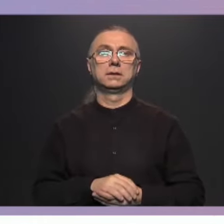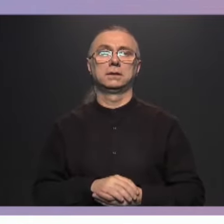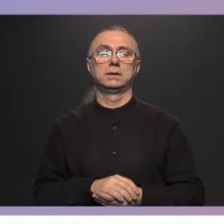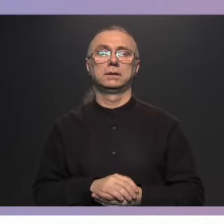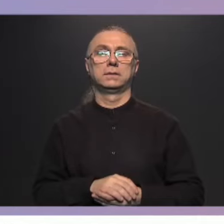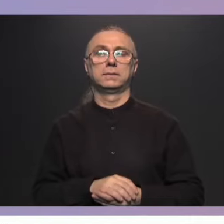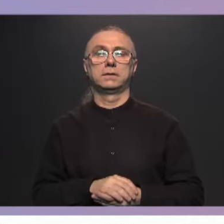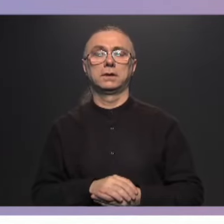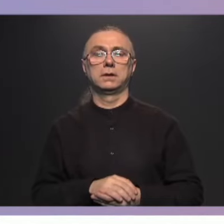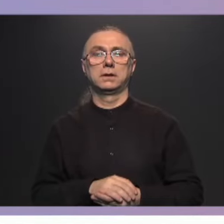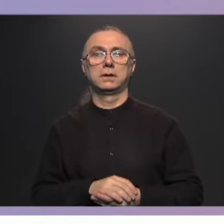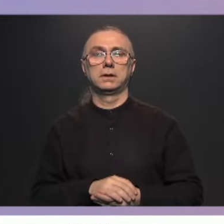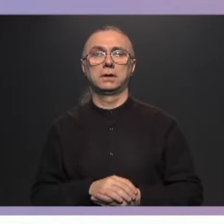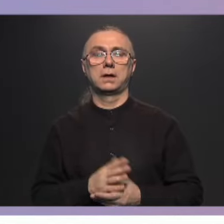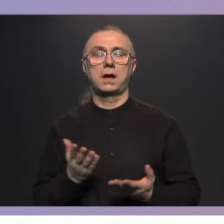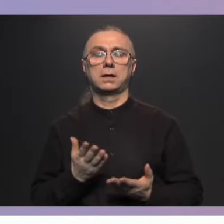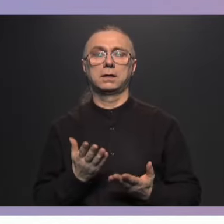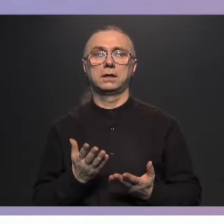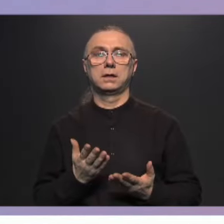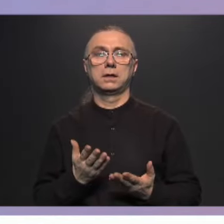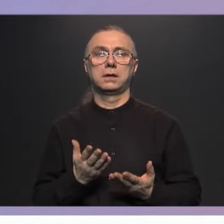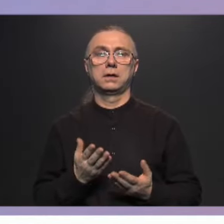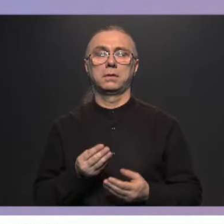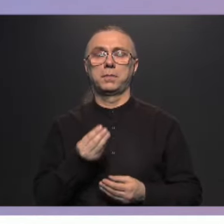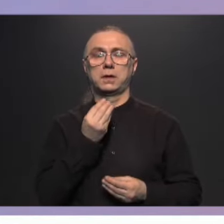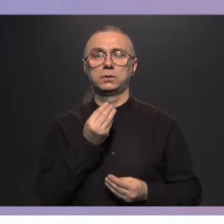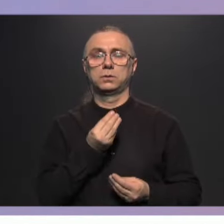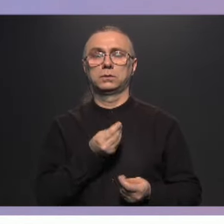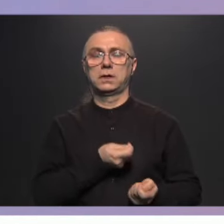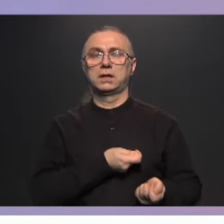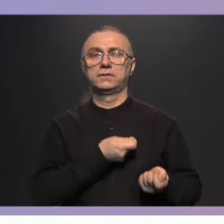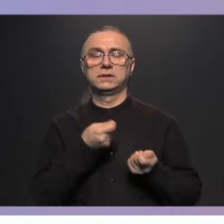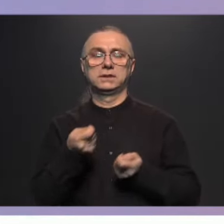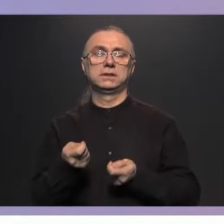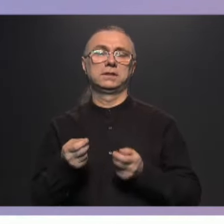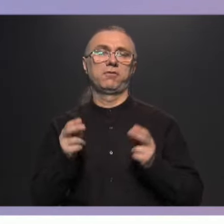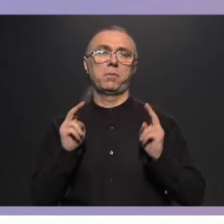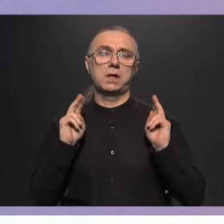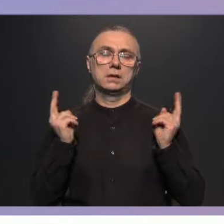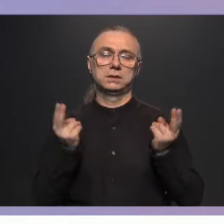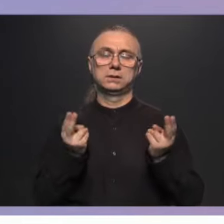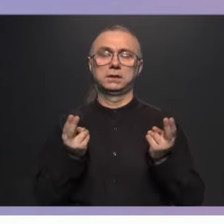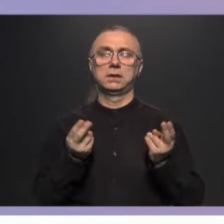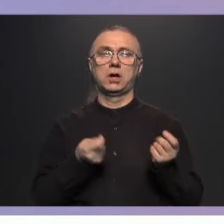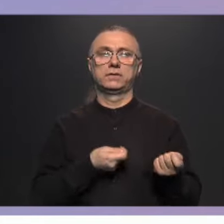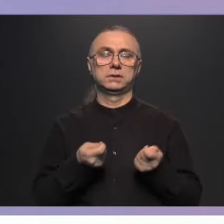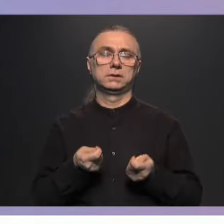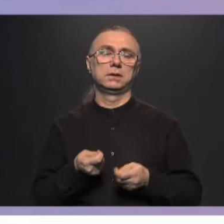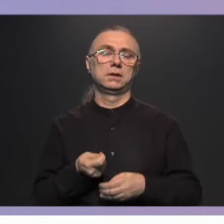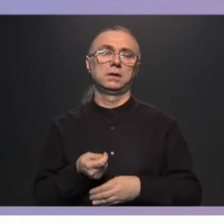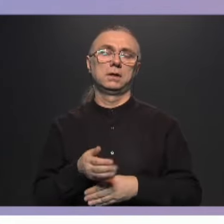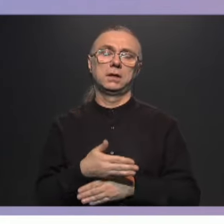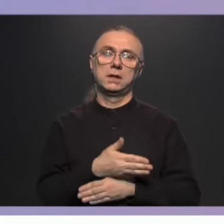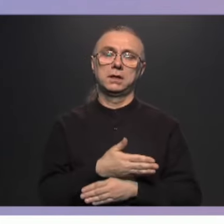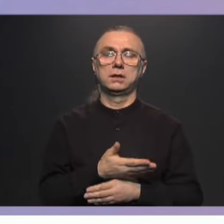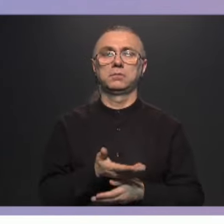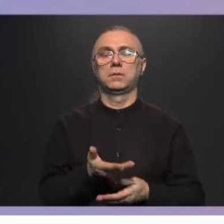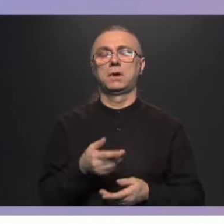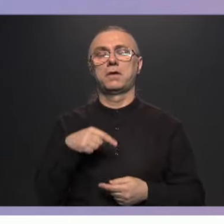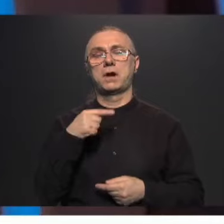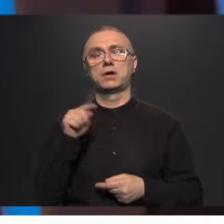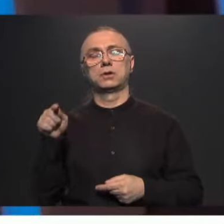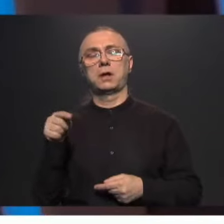службу. Какие продукты мне в монастырь вот отвезти? Рыбу можно. Говорят, что там яйца, масло сливочное